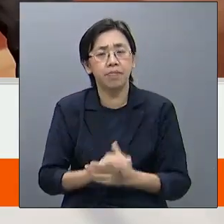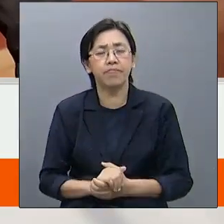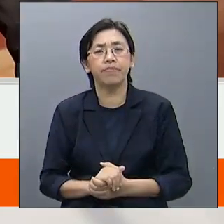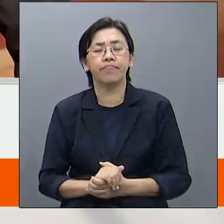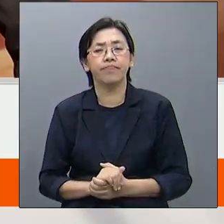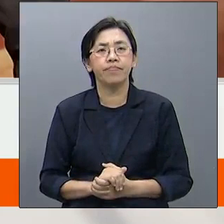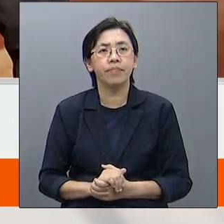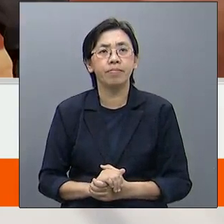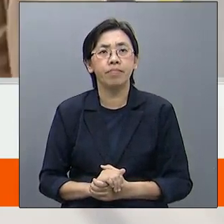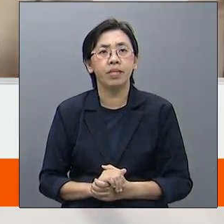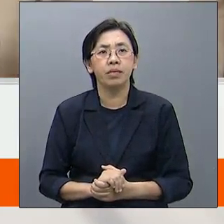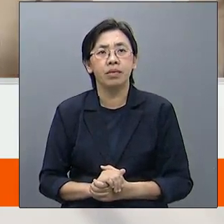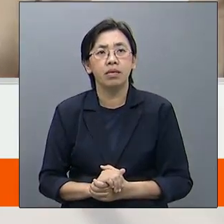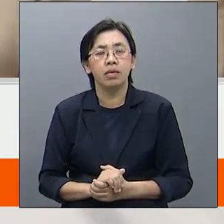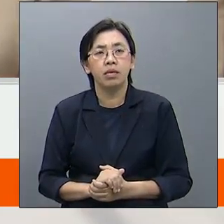ข